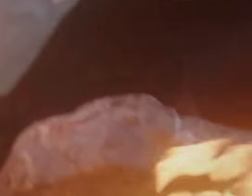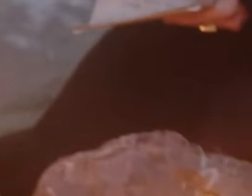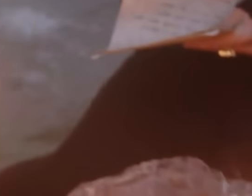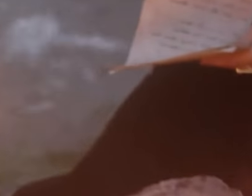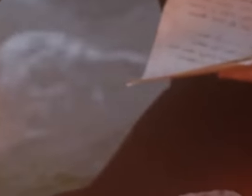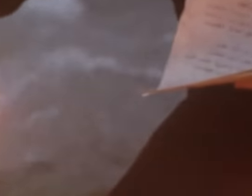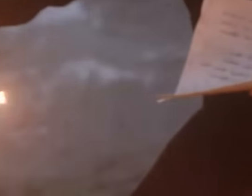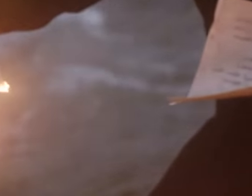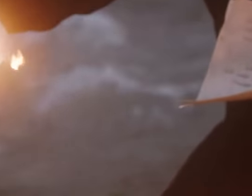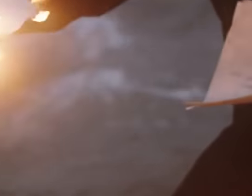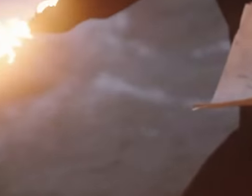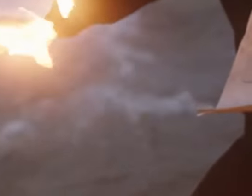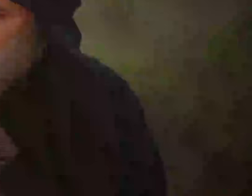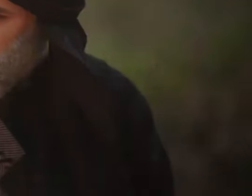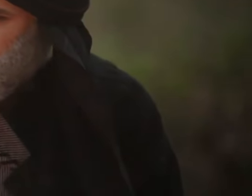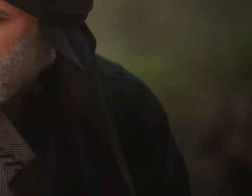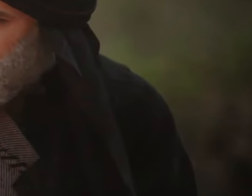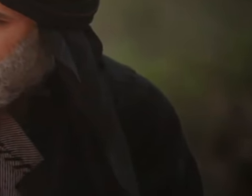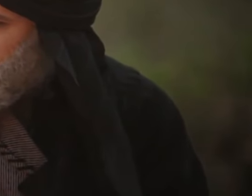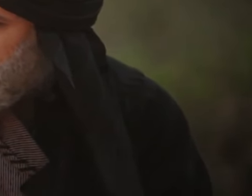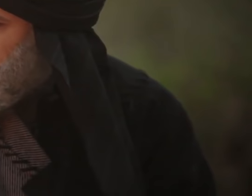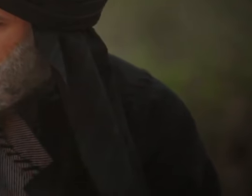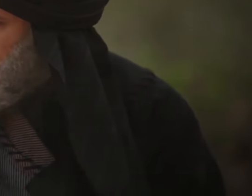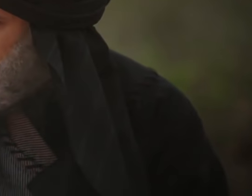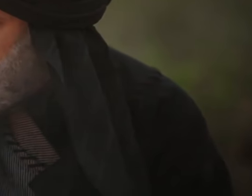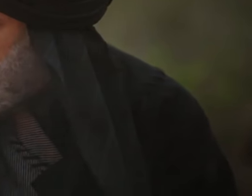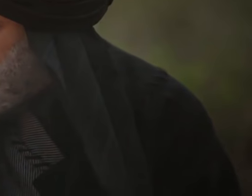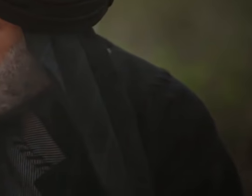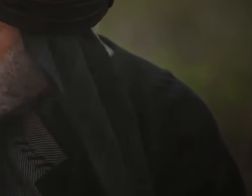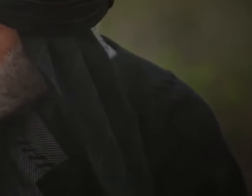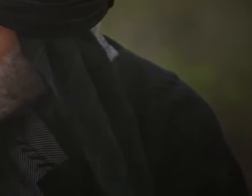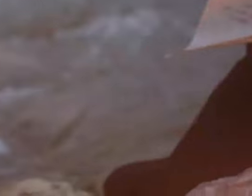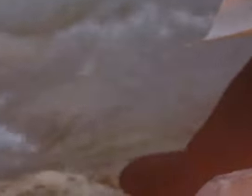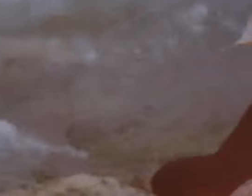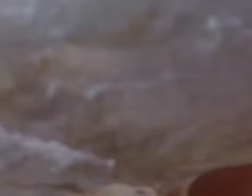Yanan mektubu havaya kaldırıp bir süre öfkeyle baktı ve suya attı.